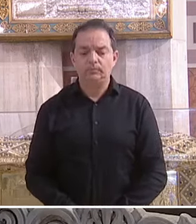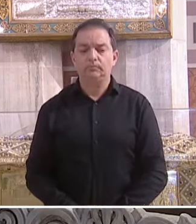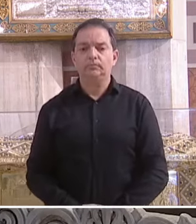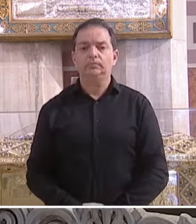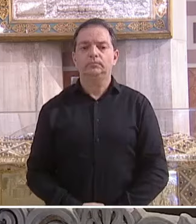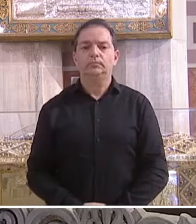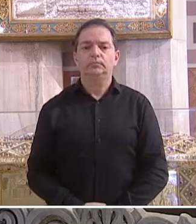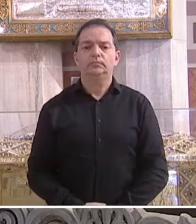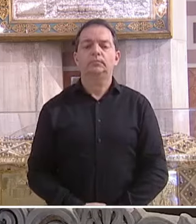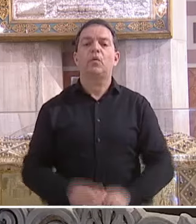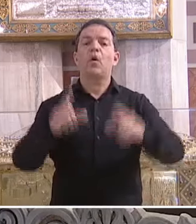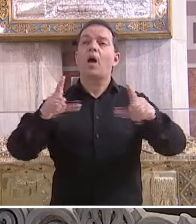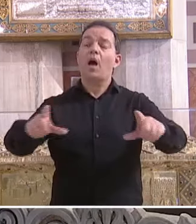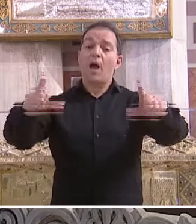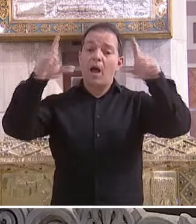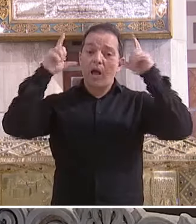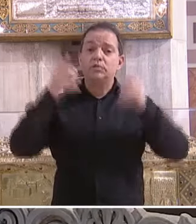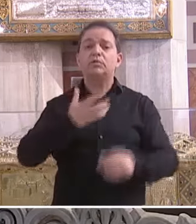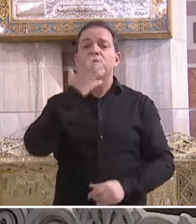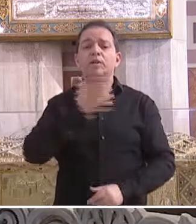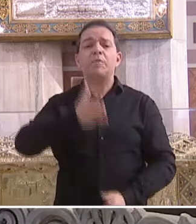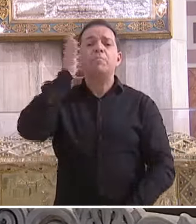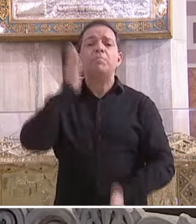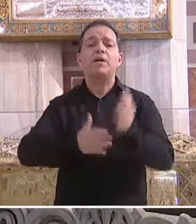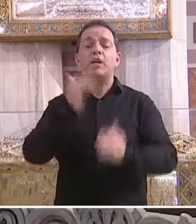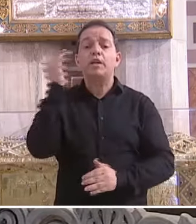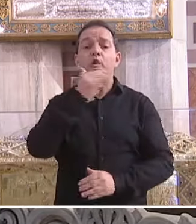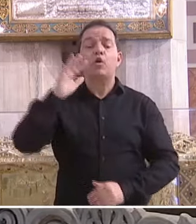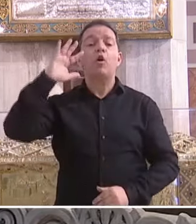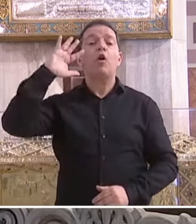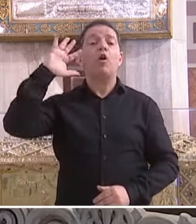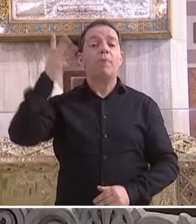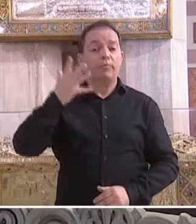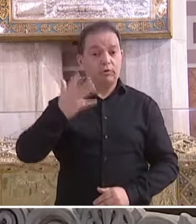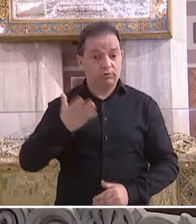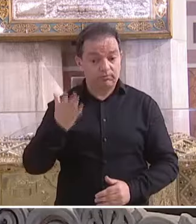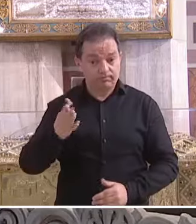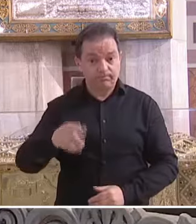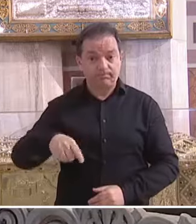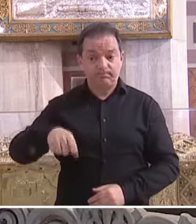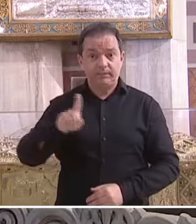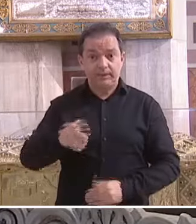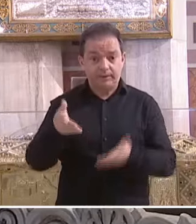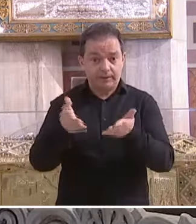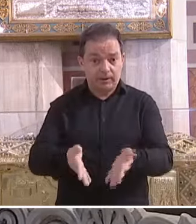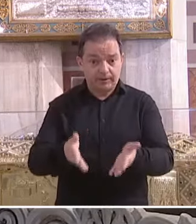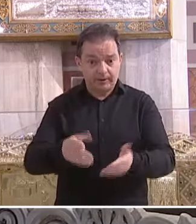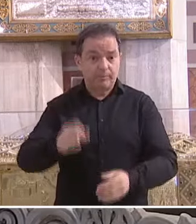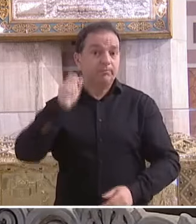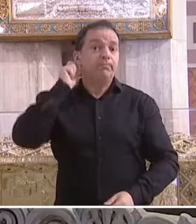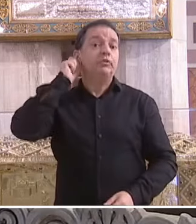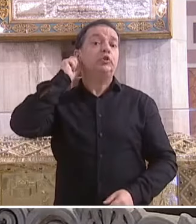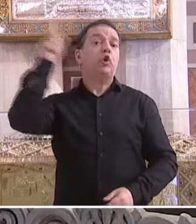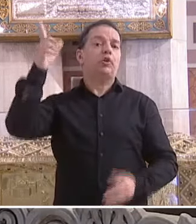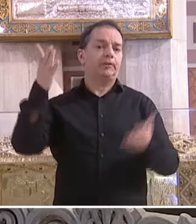Πέμπτου, Πατριάρχου Κωνσταντινουπόλεως, Σεβασμιαίωτατε Δέσποτα, εδώ,